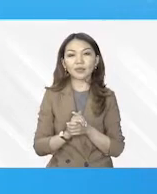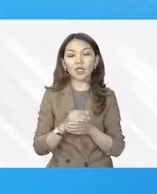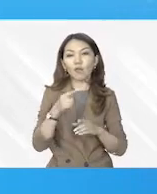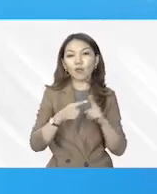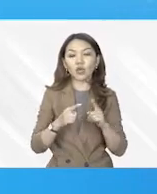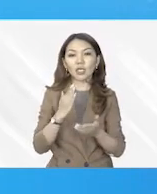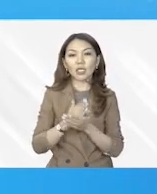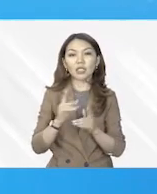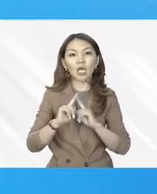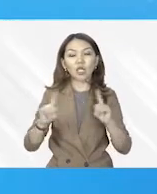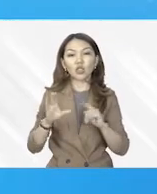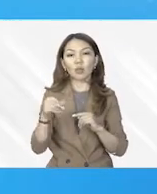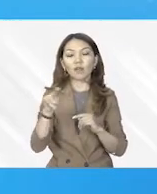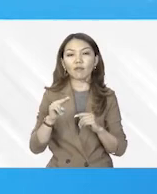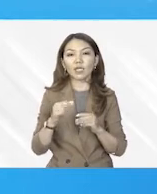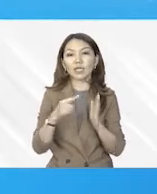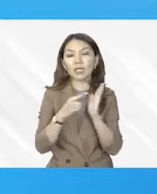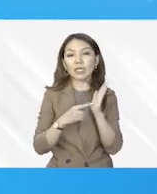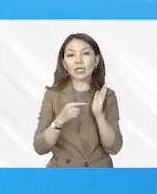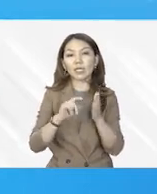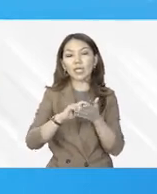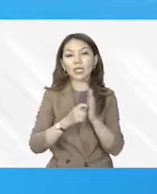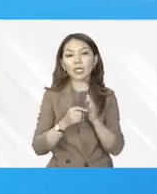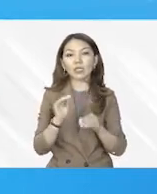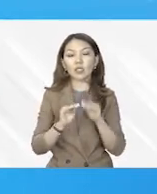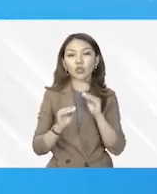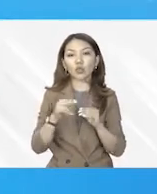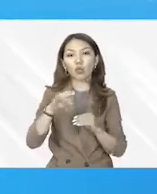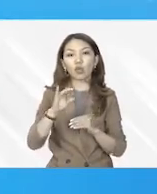особый вид деления клеток, создающий половые клетки.